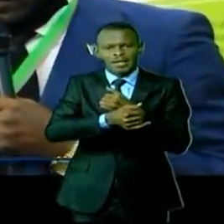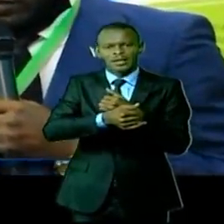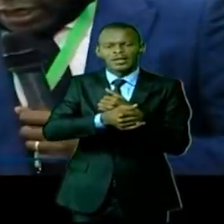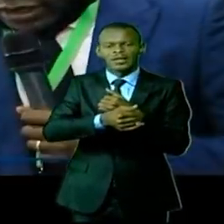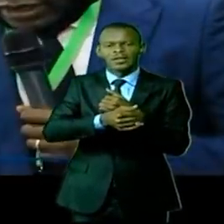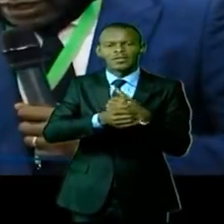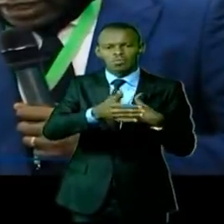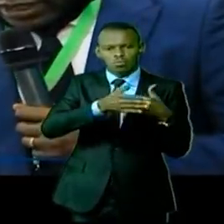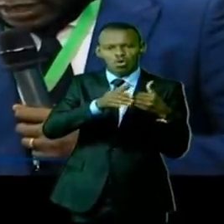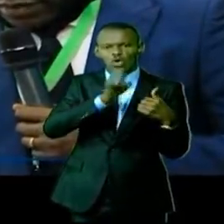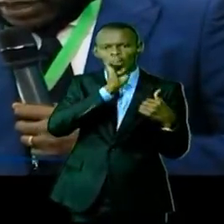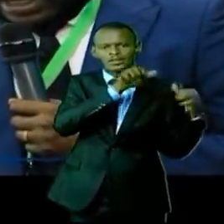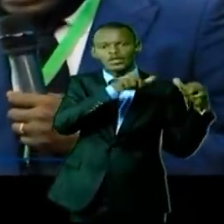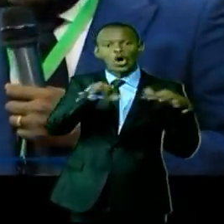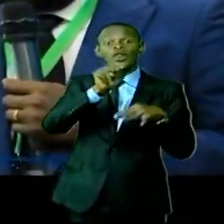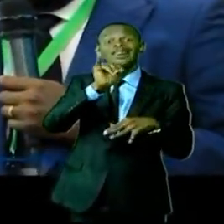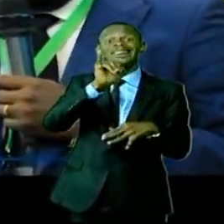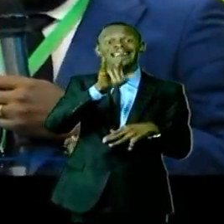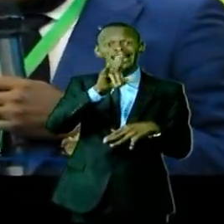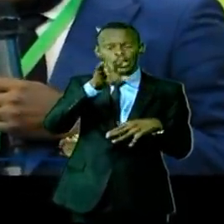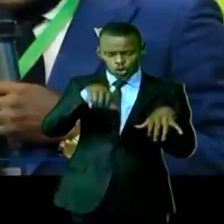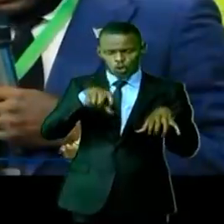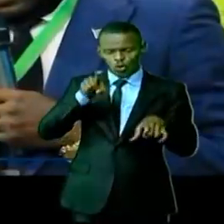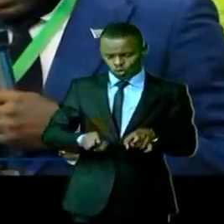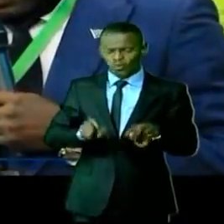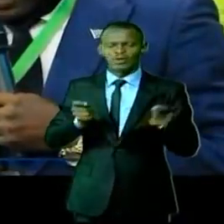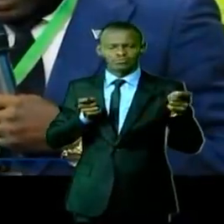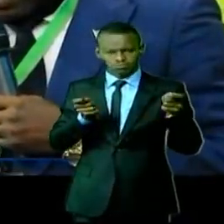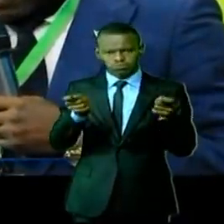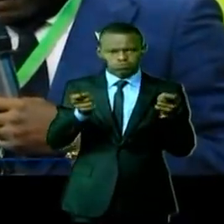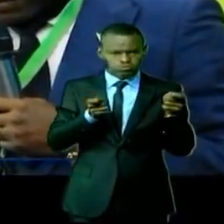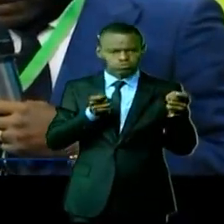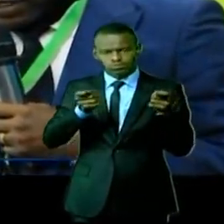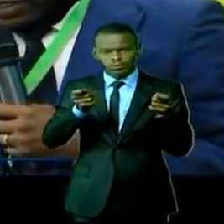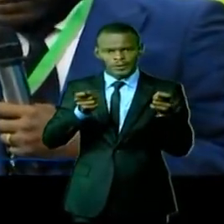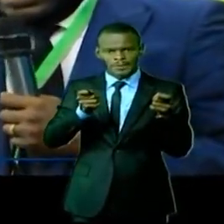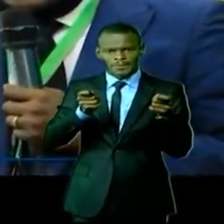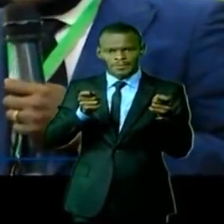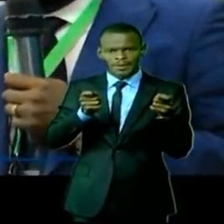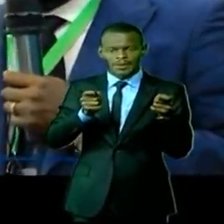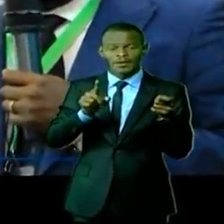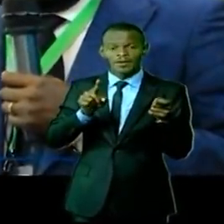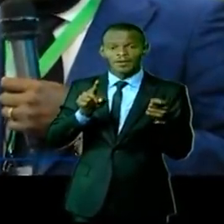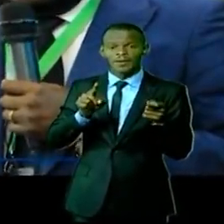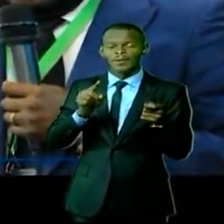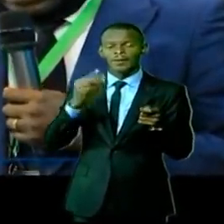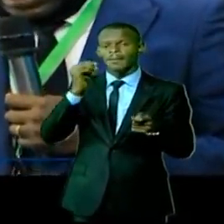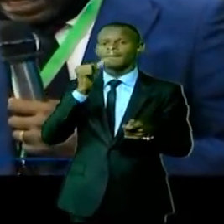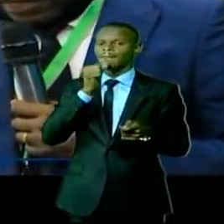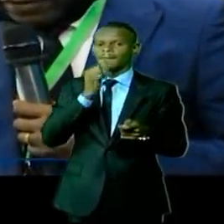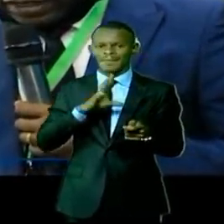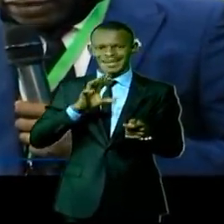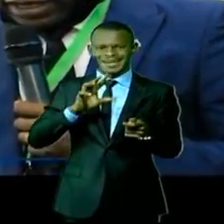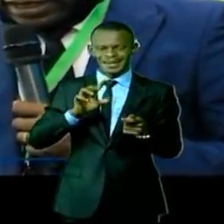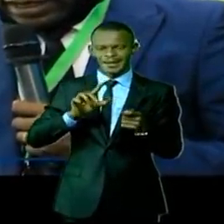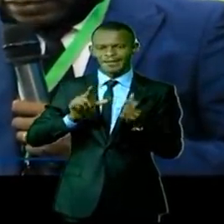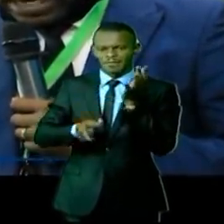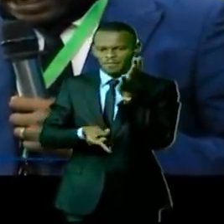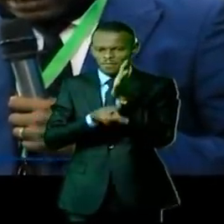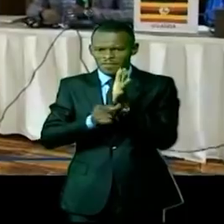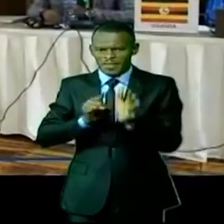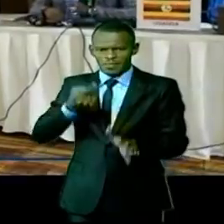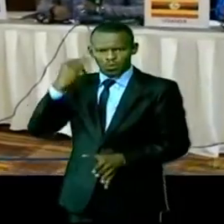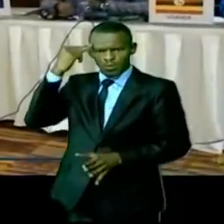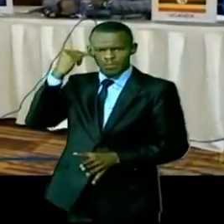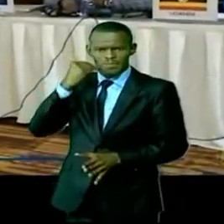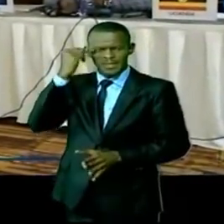contribution. Le directeur de cabinet qui représente son Excellence, Madame le Vice-Premier ministre, vous en dira plus là-dessus sur l'état d'avancement des démarches.